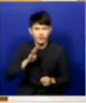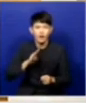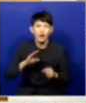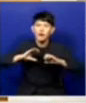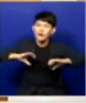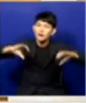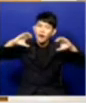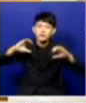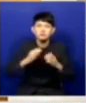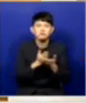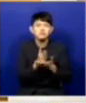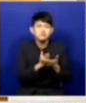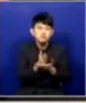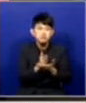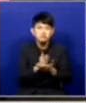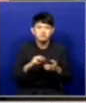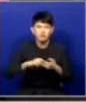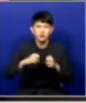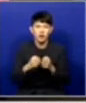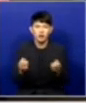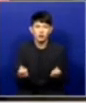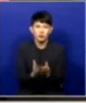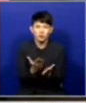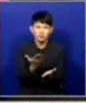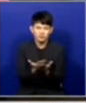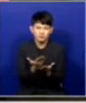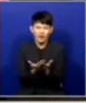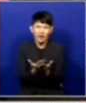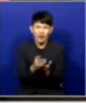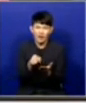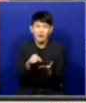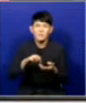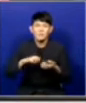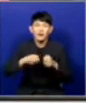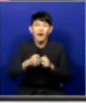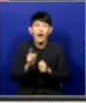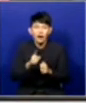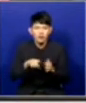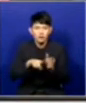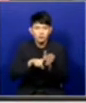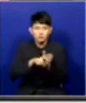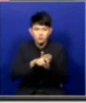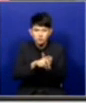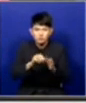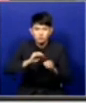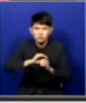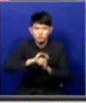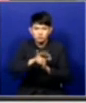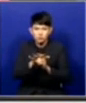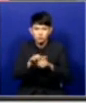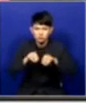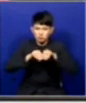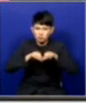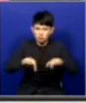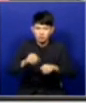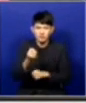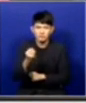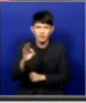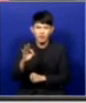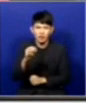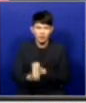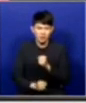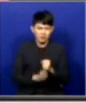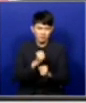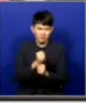บจากการระบาดของโรคติดเชื้อโควิด-19พุทธศักราช